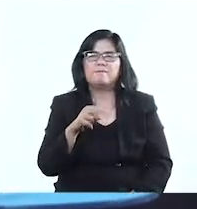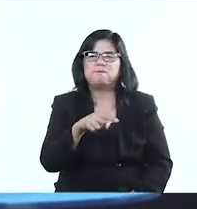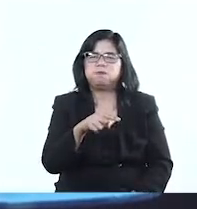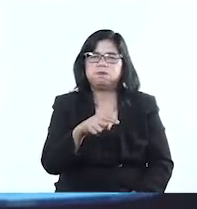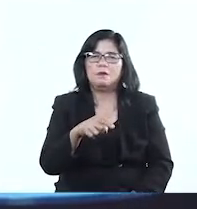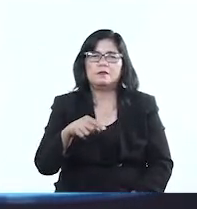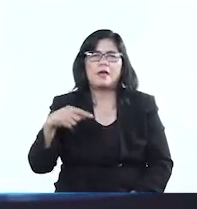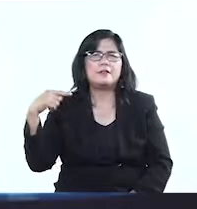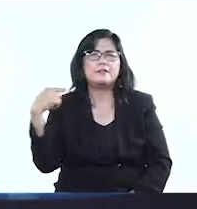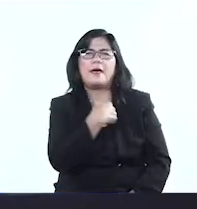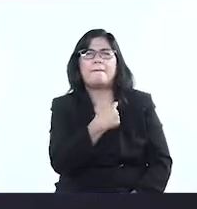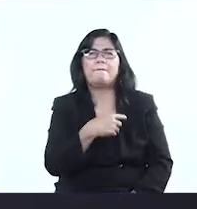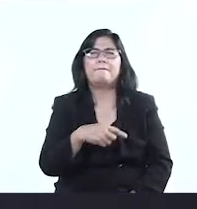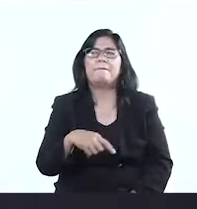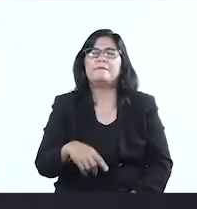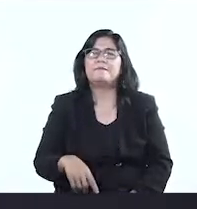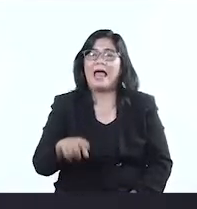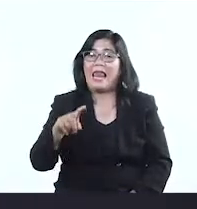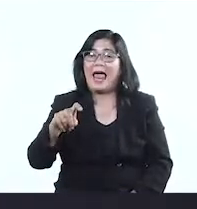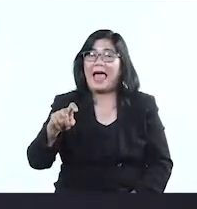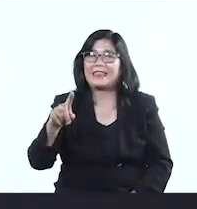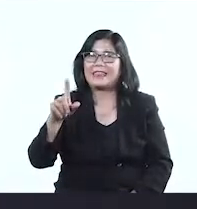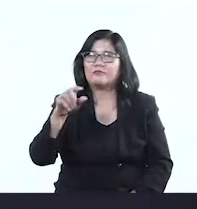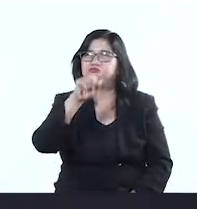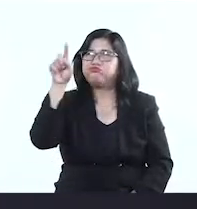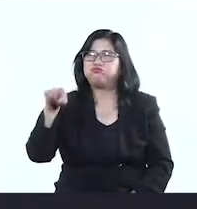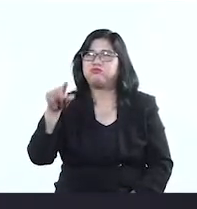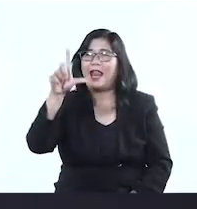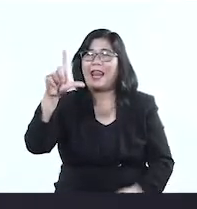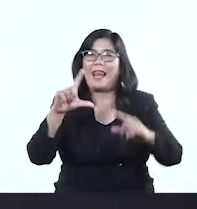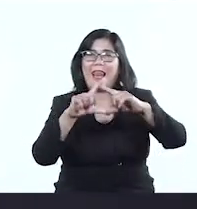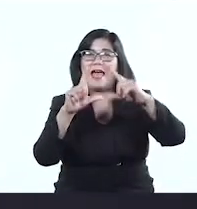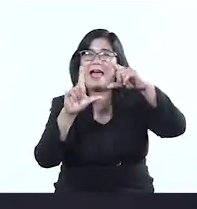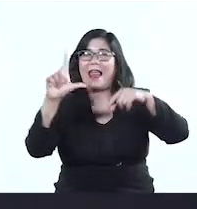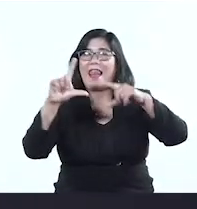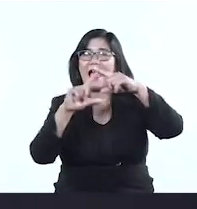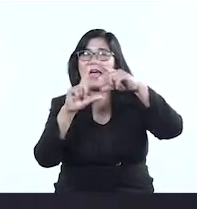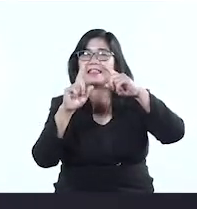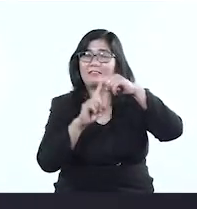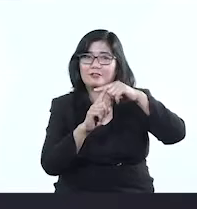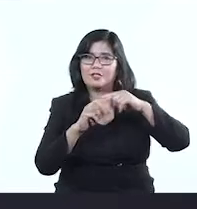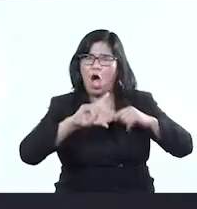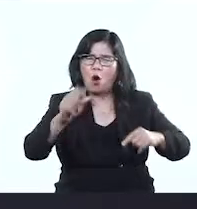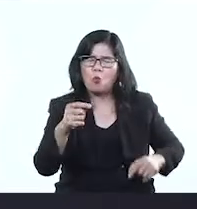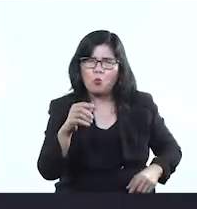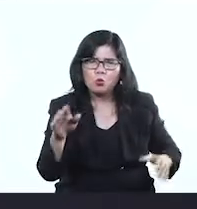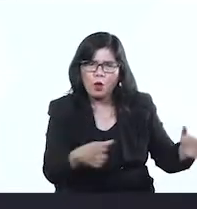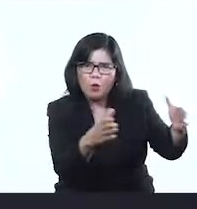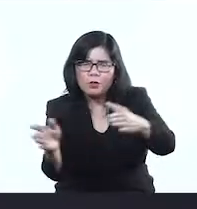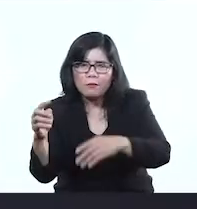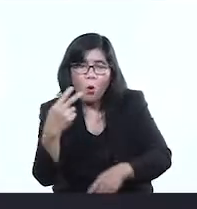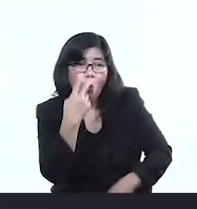gitu ya gan lalat hahaha di seberang lautan Bos nampak jelas